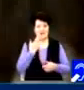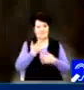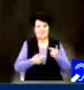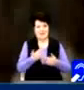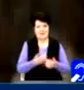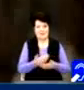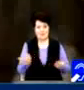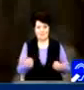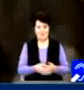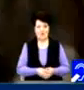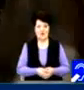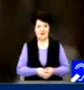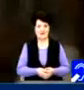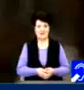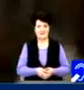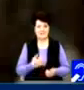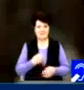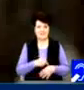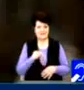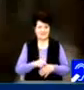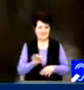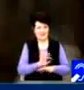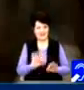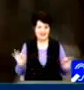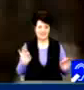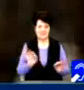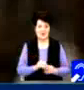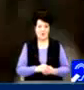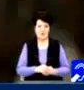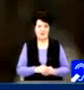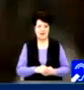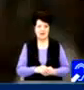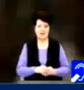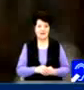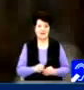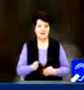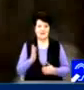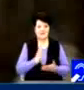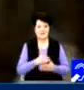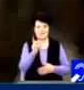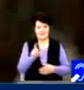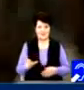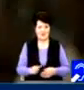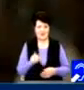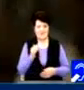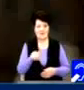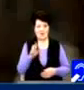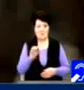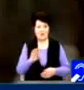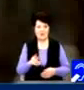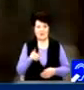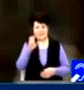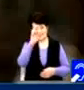de voi pot să spun că m am simțit extraordinar acolo sunteți Sunteți niște oameni fabuloși mâncarea